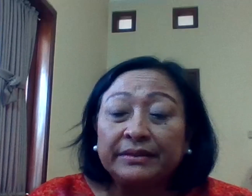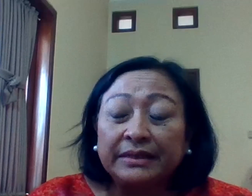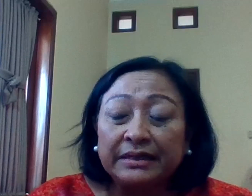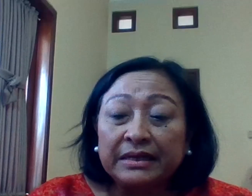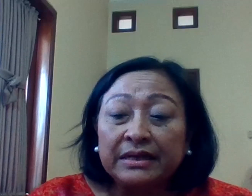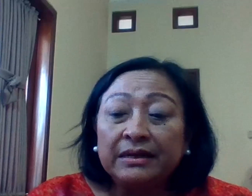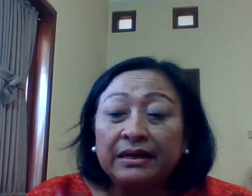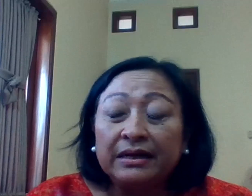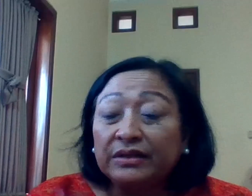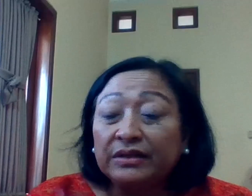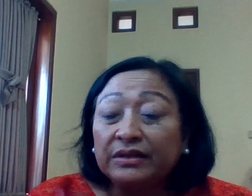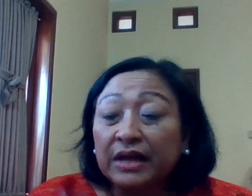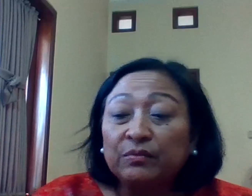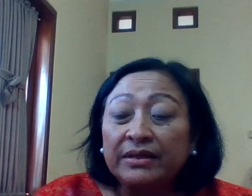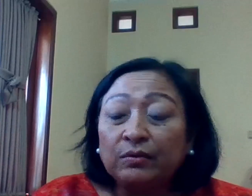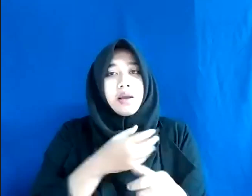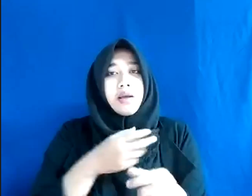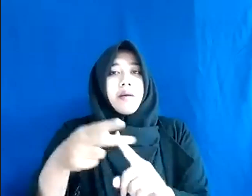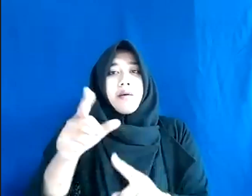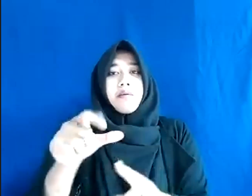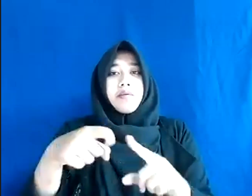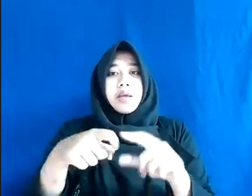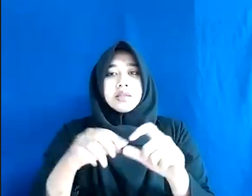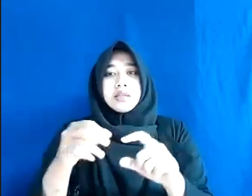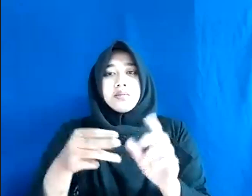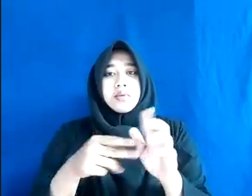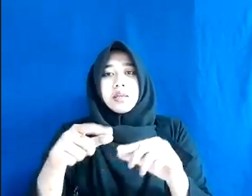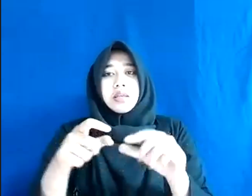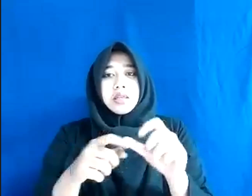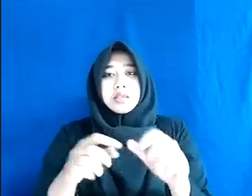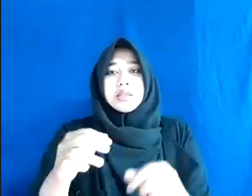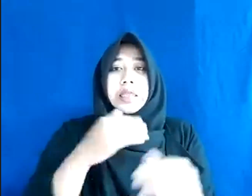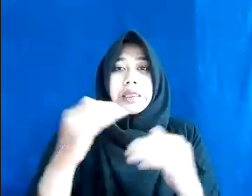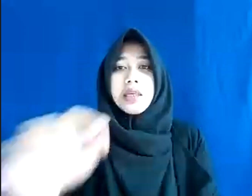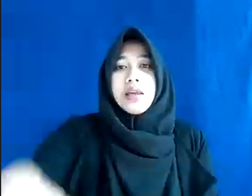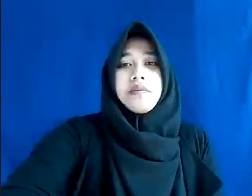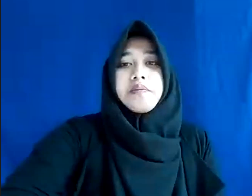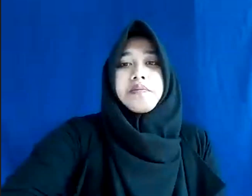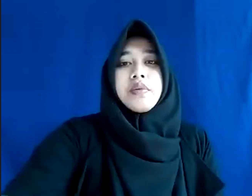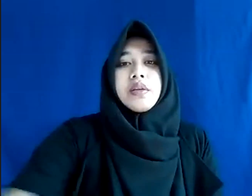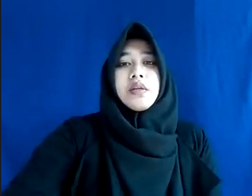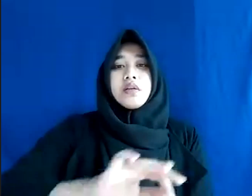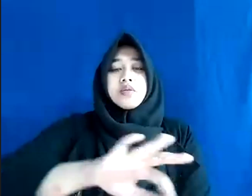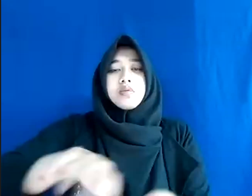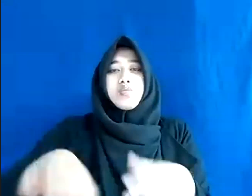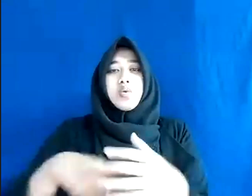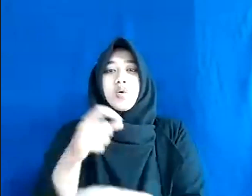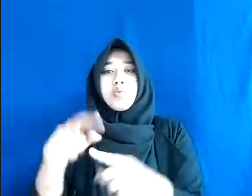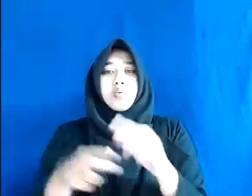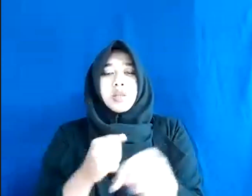fleksibilitas yang lebih tinggi. Semuanya utangnya itu masuk ke pasar. Saya kira itu yang bisa saya jawab. Terima